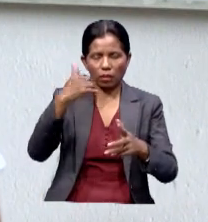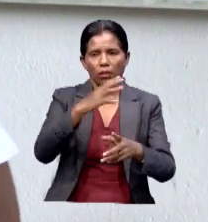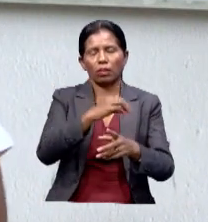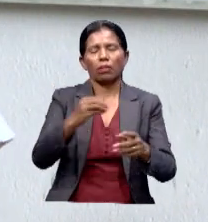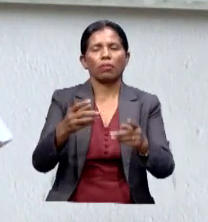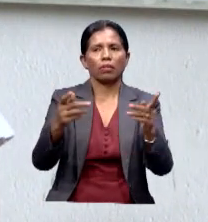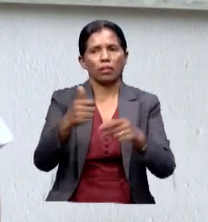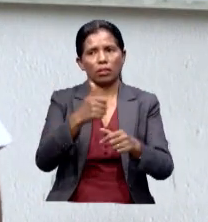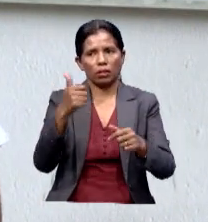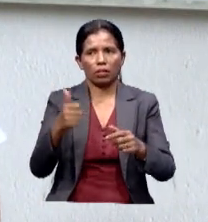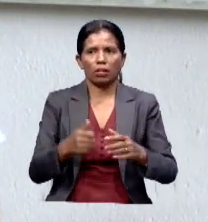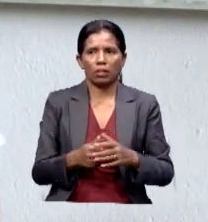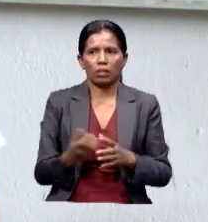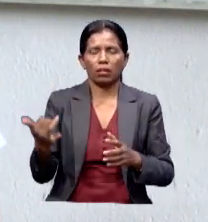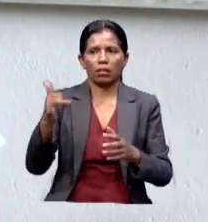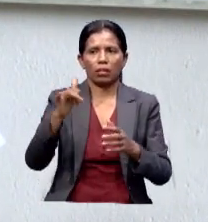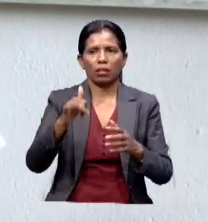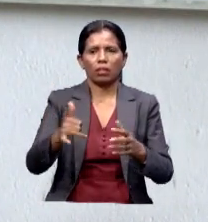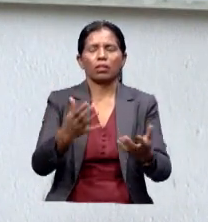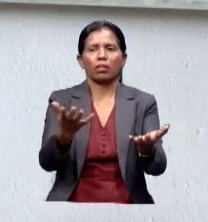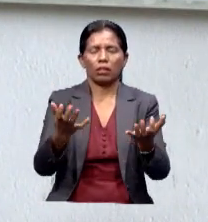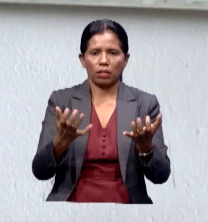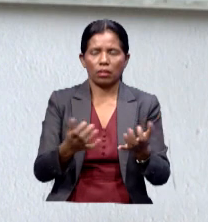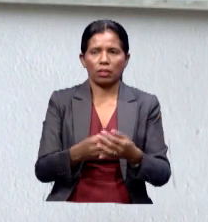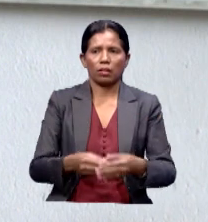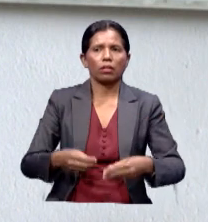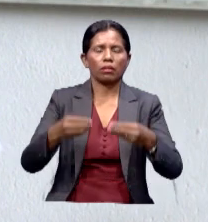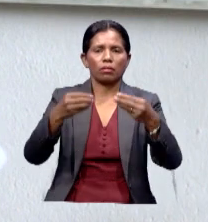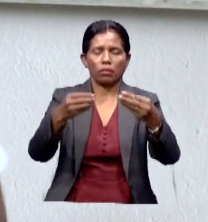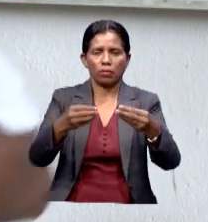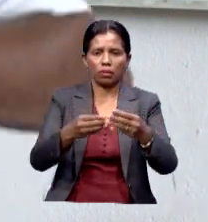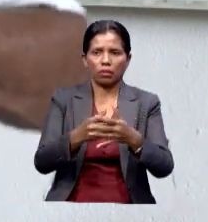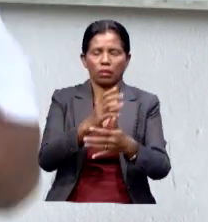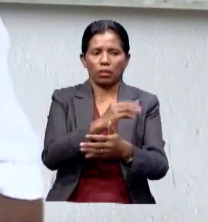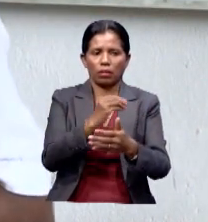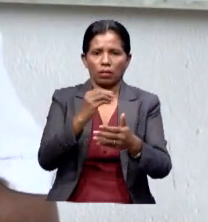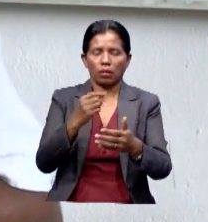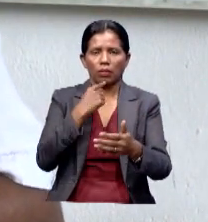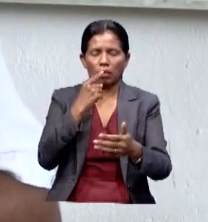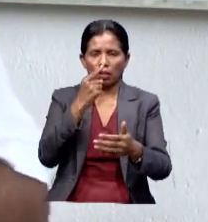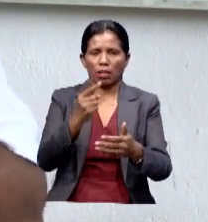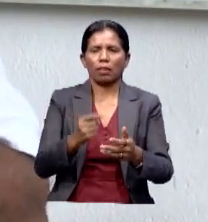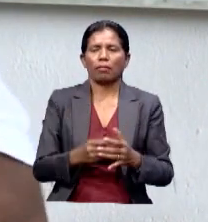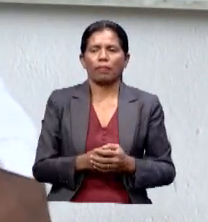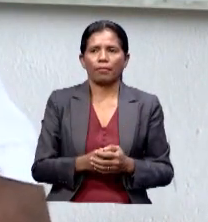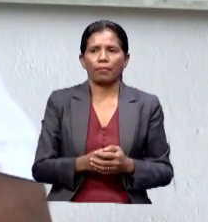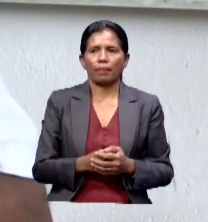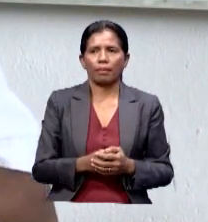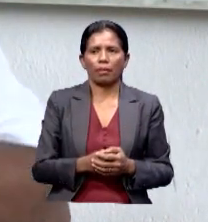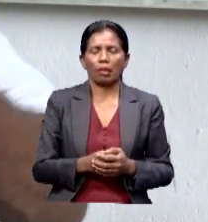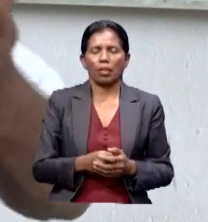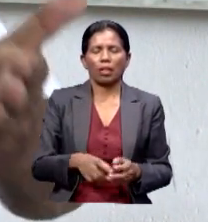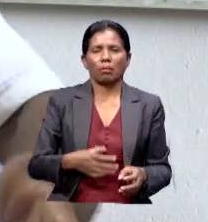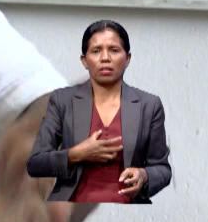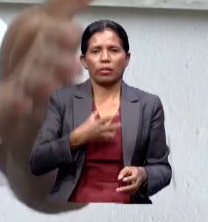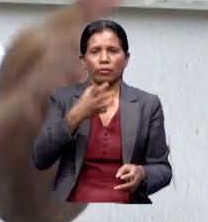seluk ne lori situasaun balu ne memang fo kondisaun ida memang psikologikamente emang furioso emang satiado